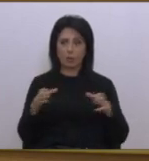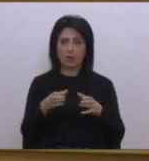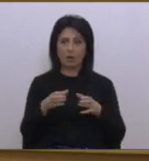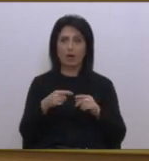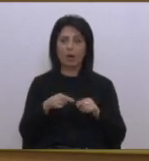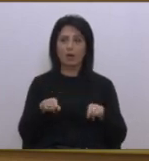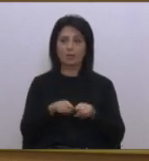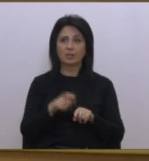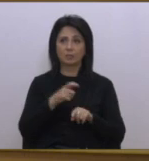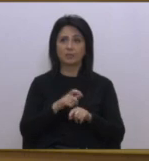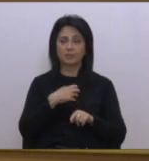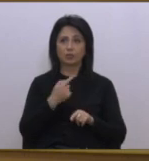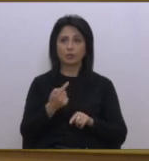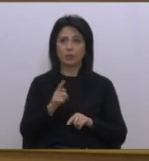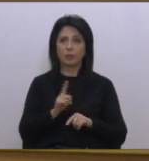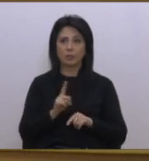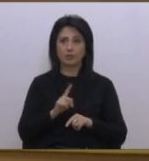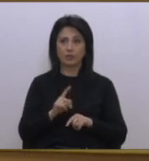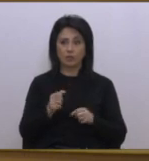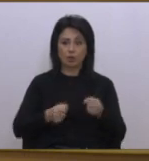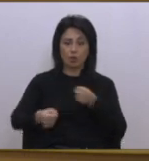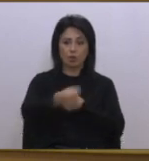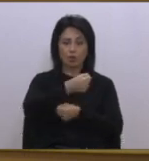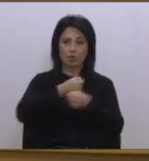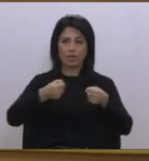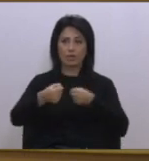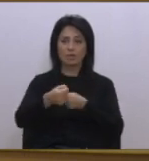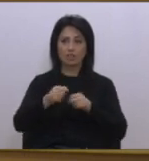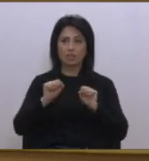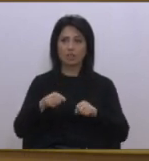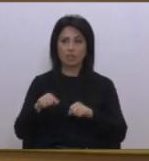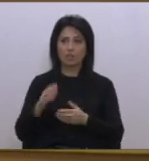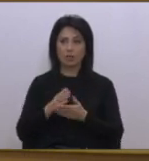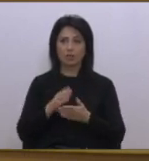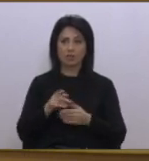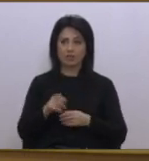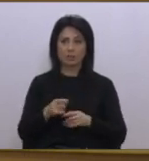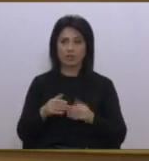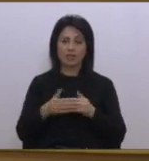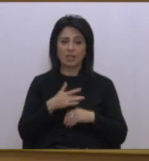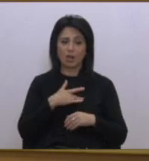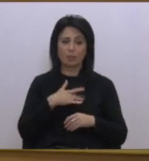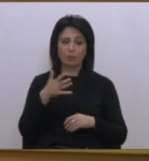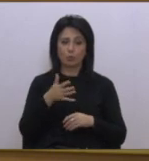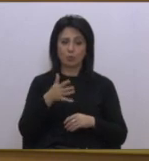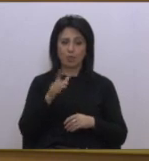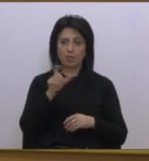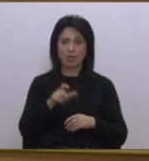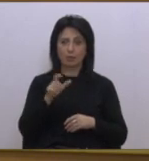და ასევე ძალიან მნიშვნელოვანი არის, რომ როტაციის შესაძლებლობა არსებობს ერთგვარი, ანუ დაახლოებით 5000